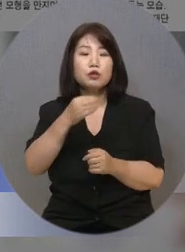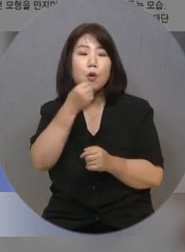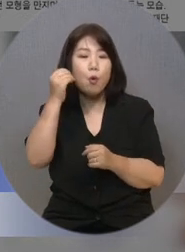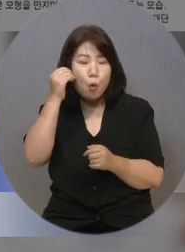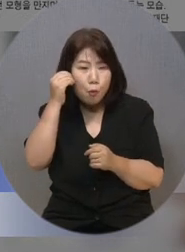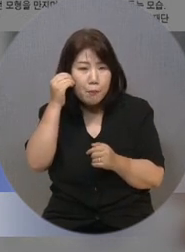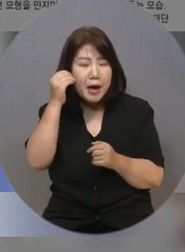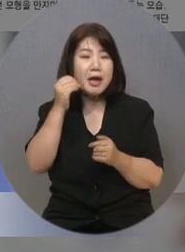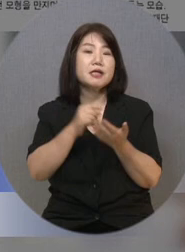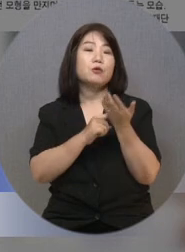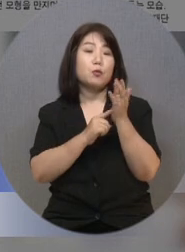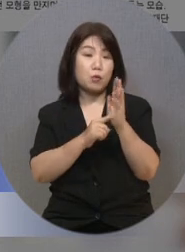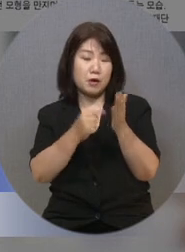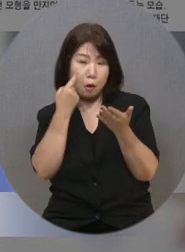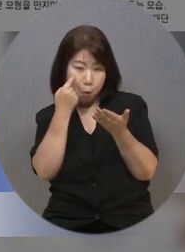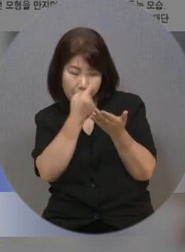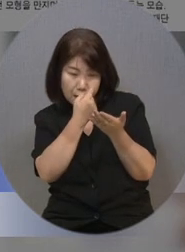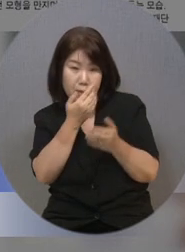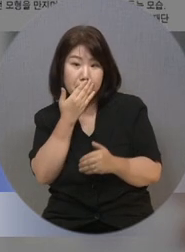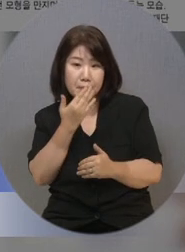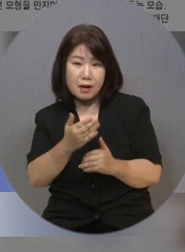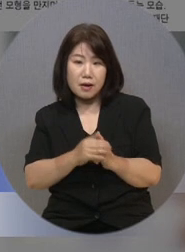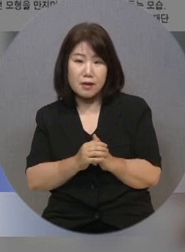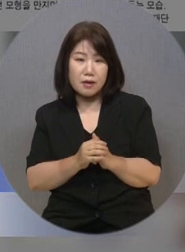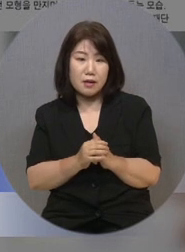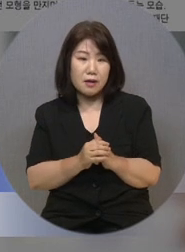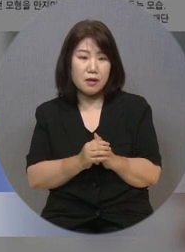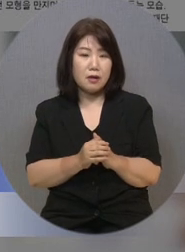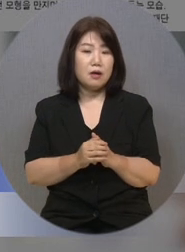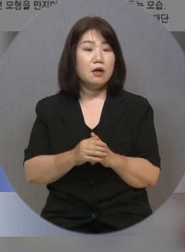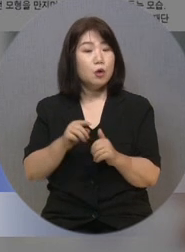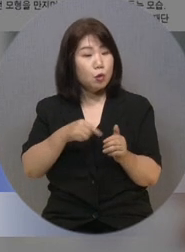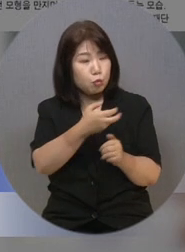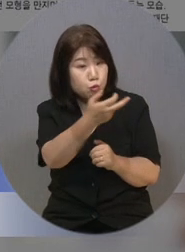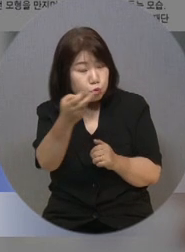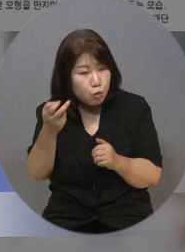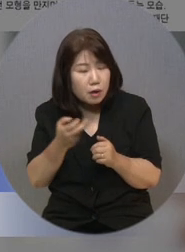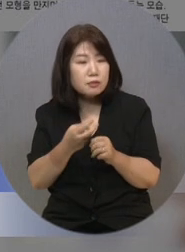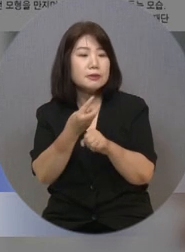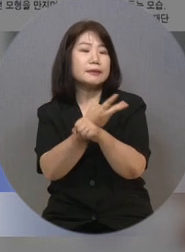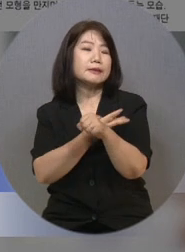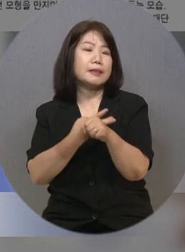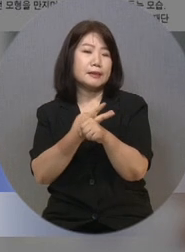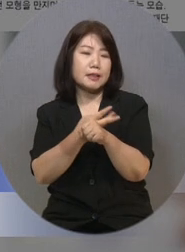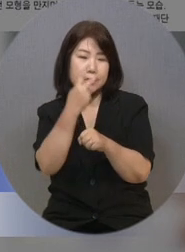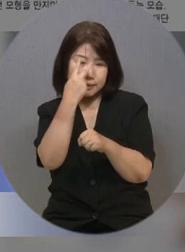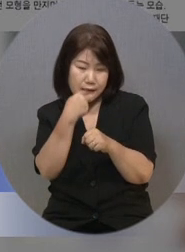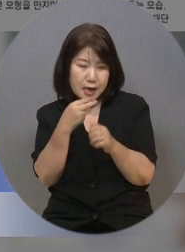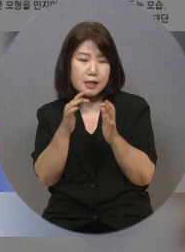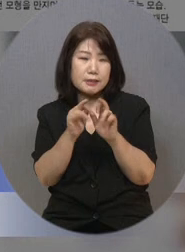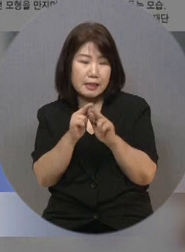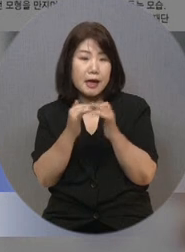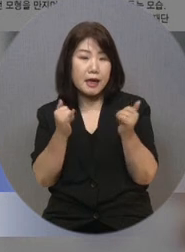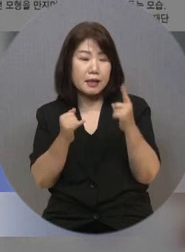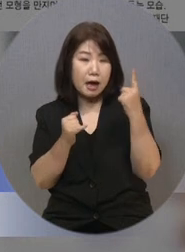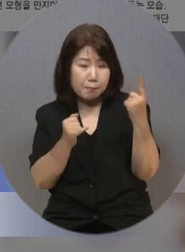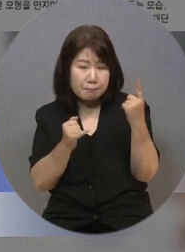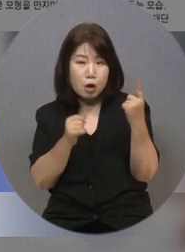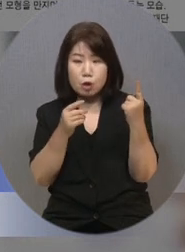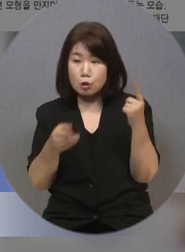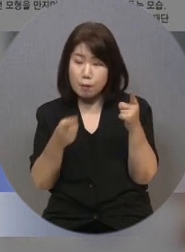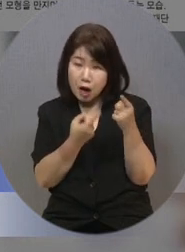공지사항에서 확인할 수 있습니다 코스닥 소요시간은 약 3시간이며 시각장애인 한 명 동반자